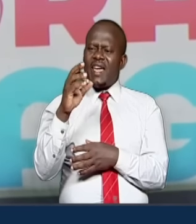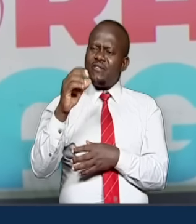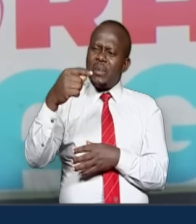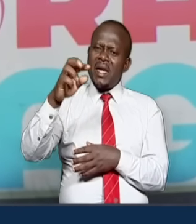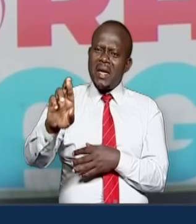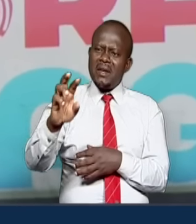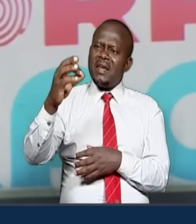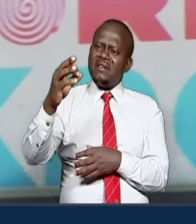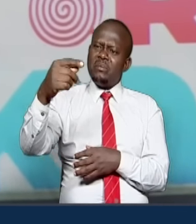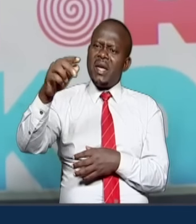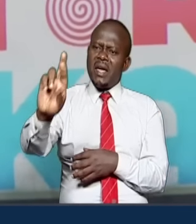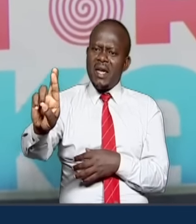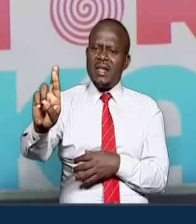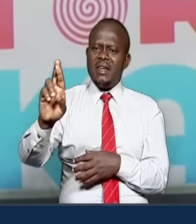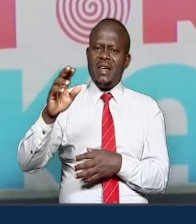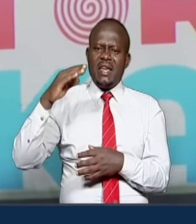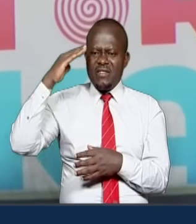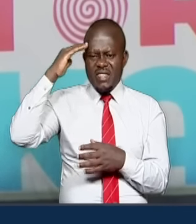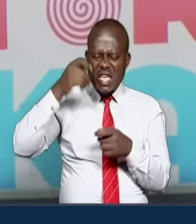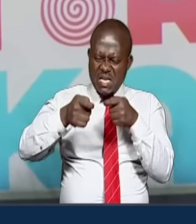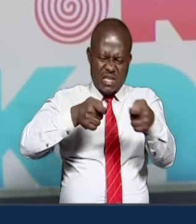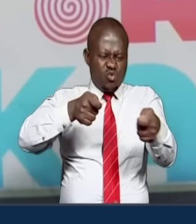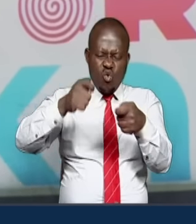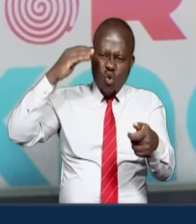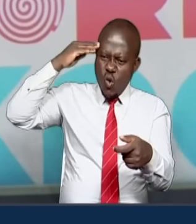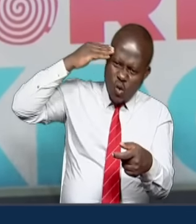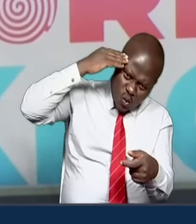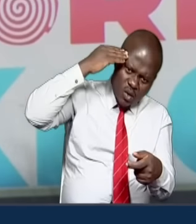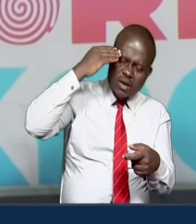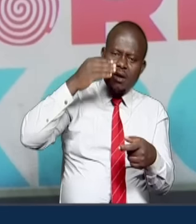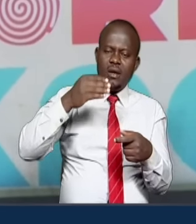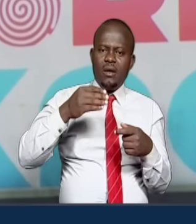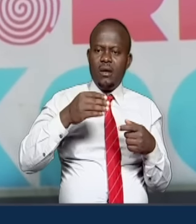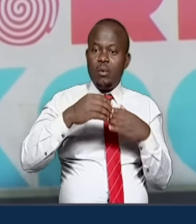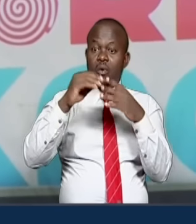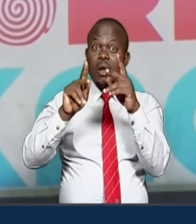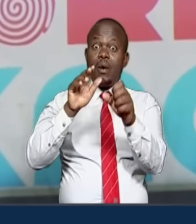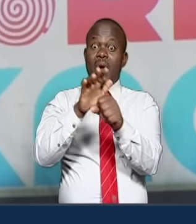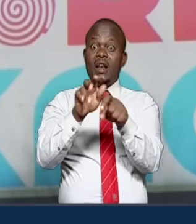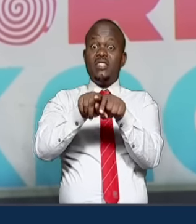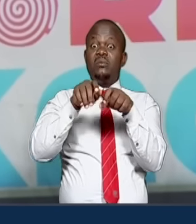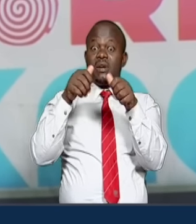FPR ifite igitugu kuba ikurikiwe n'abantu bangana gutya